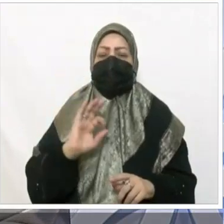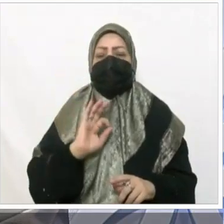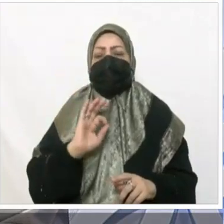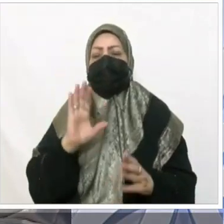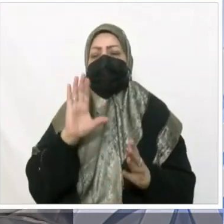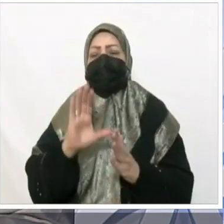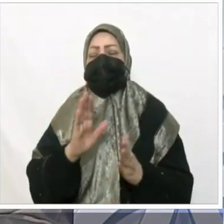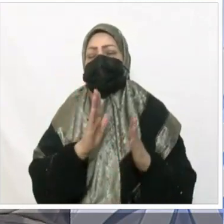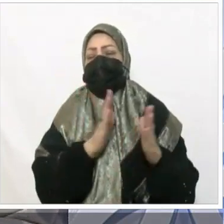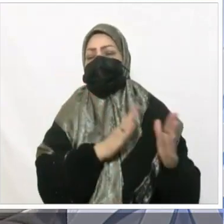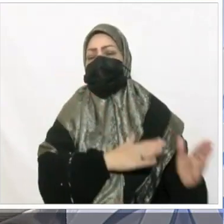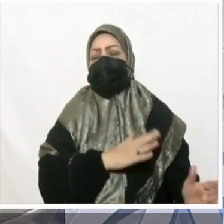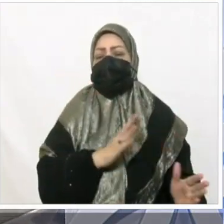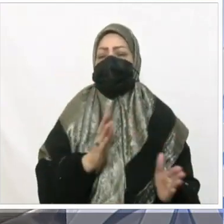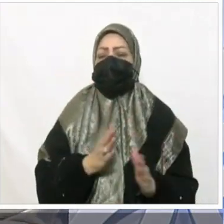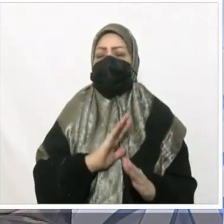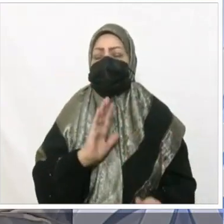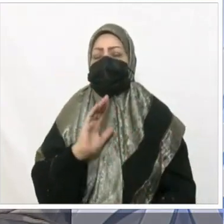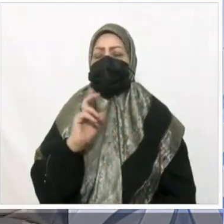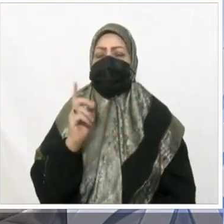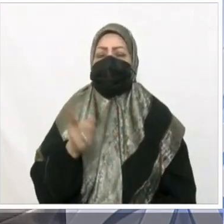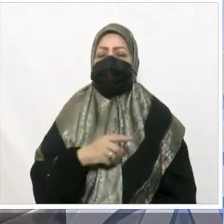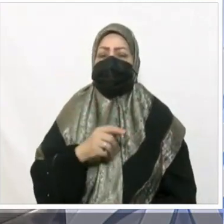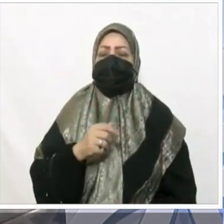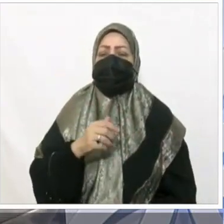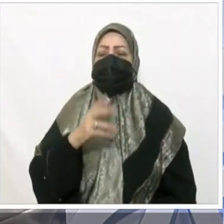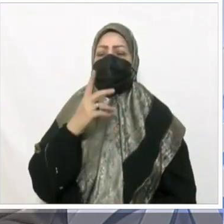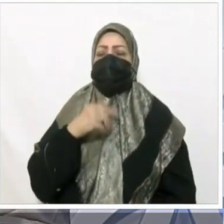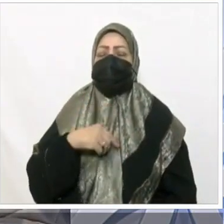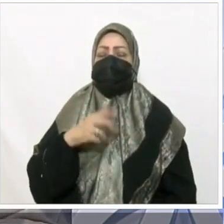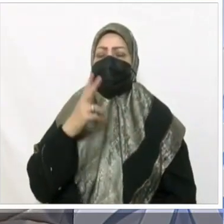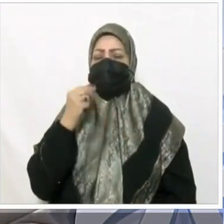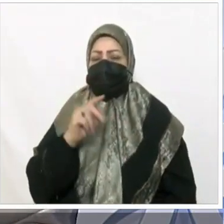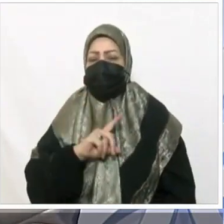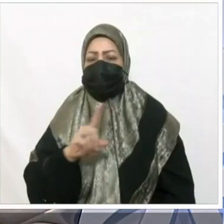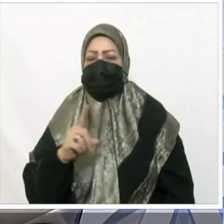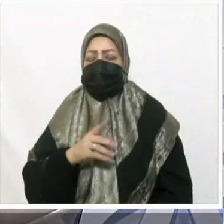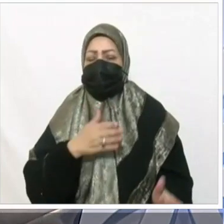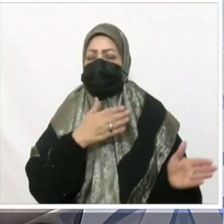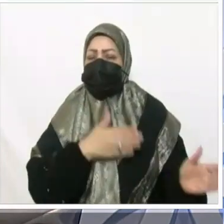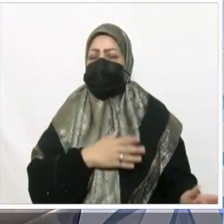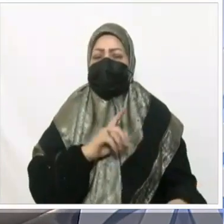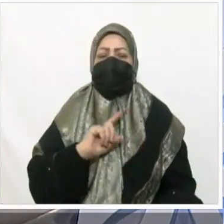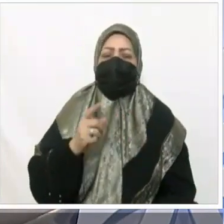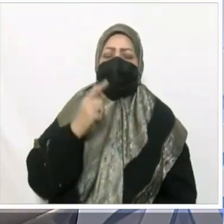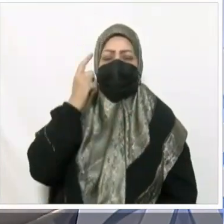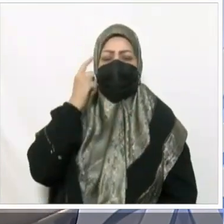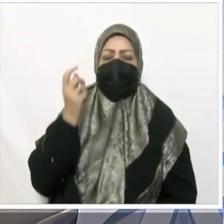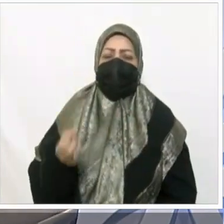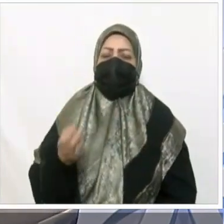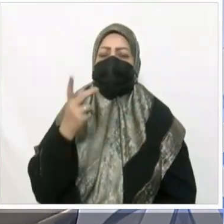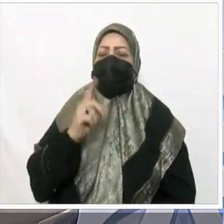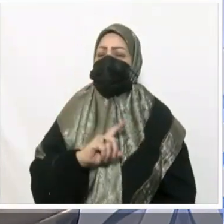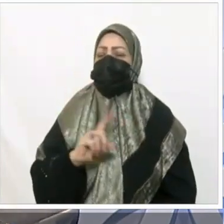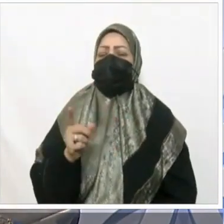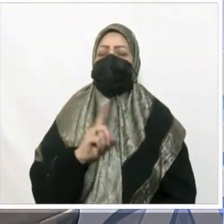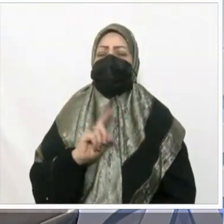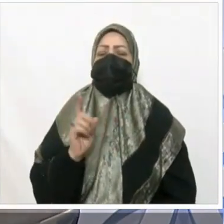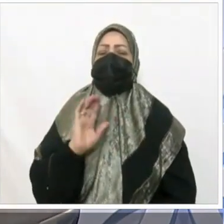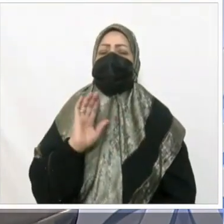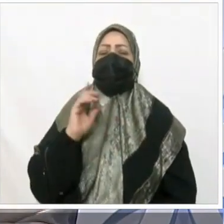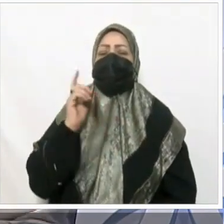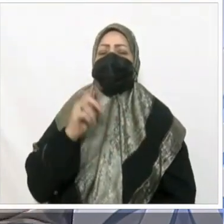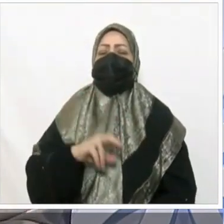ولا ببراء ولا بسنة ولا ببدعة ولا هذه القضايا، وإنما مسألة خلافية بين